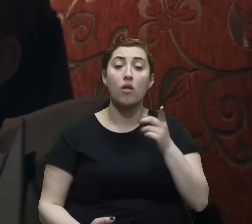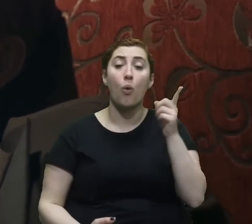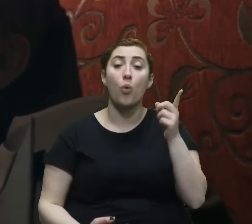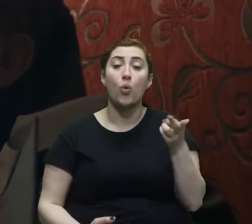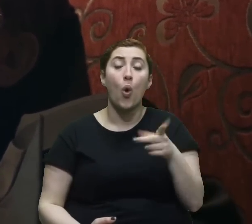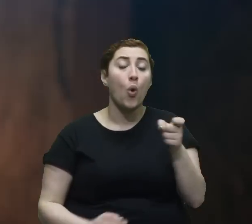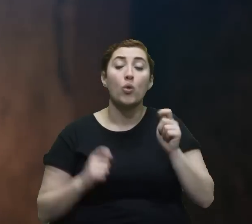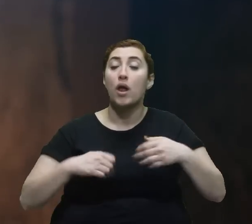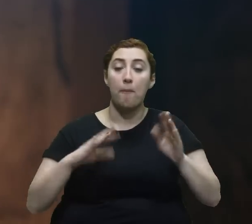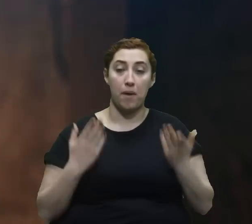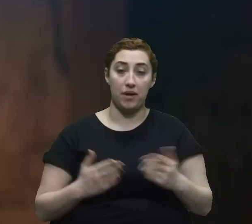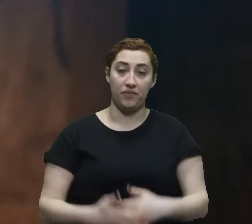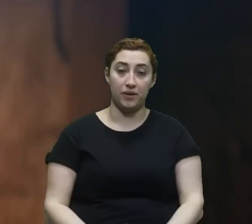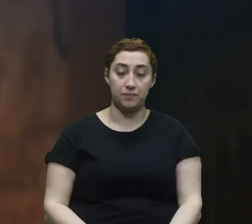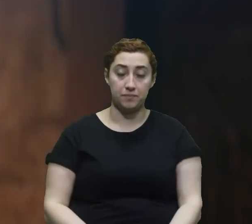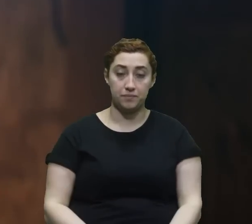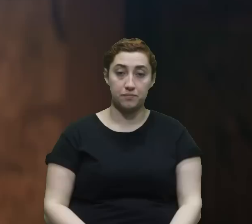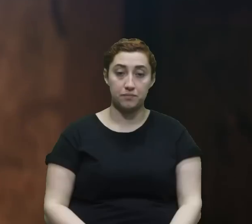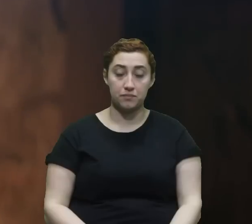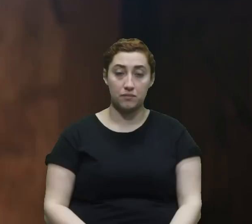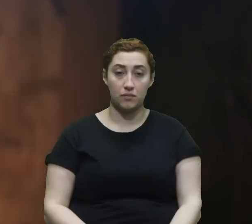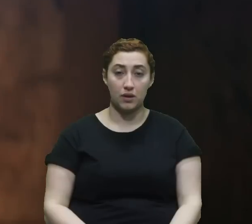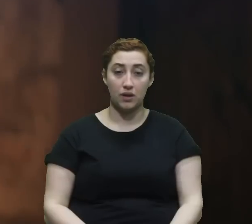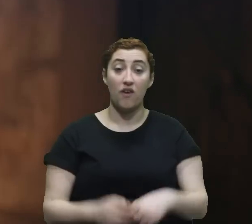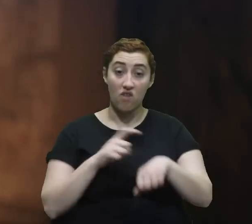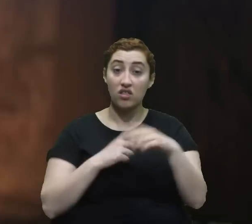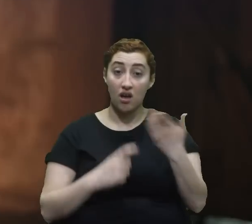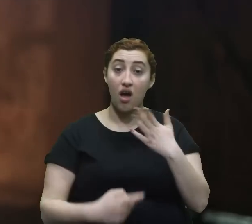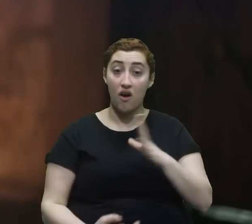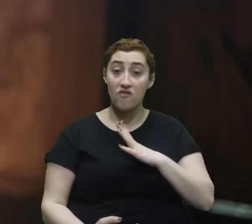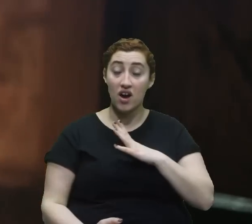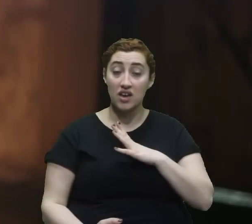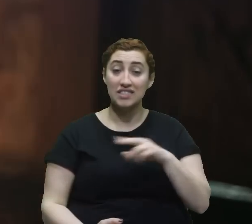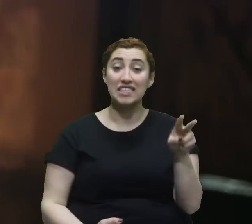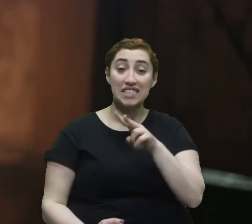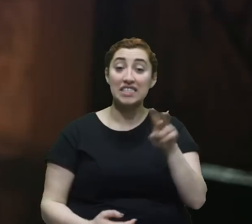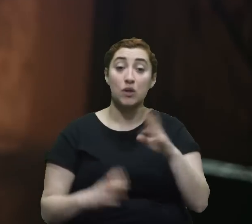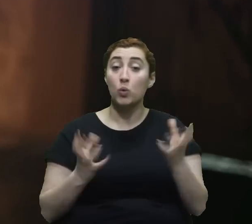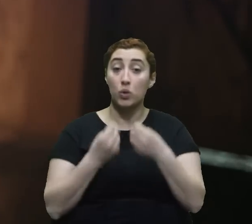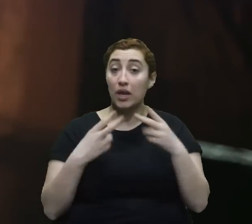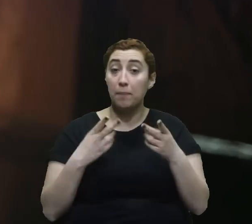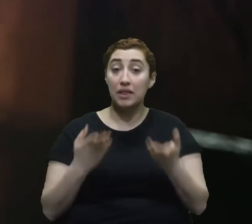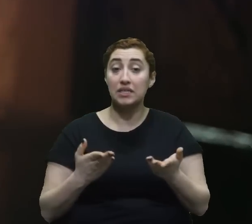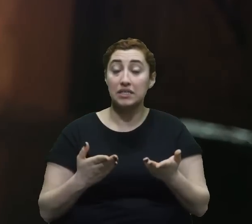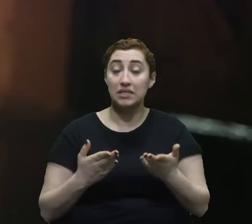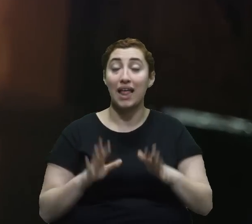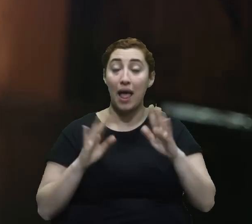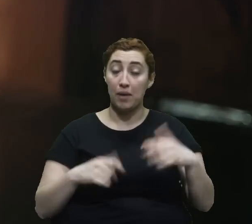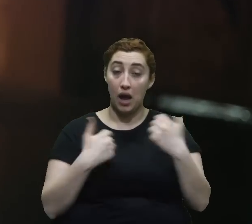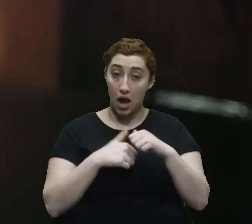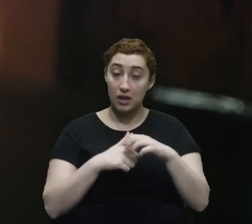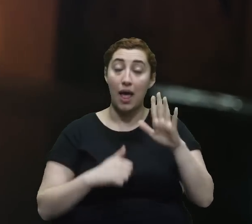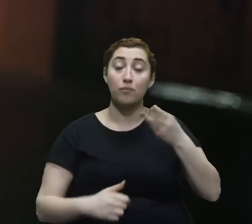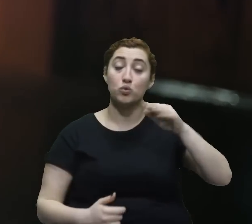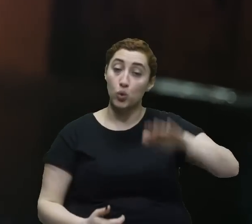onu öldüremedi. Süreyya sarsılarak ağlıyor. Vaktin var. İkisini de kurtarabilirsin. Hem